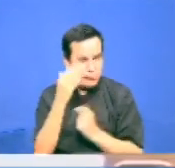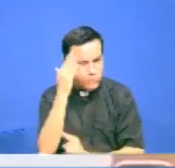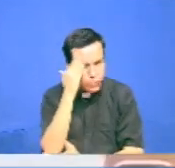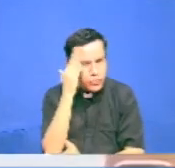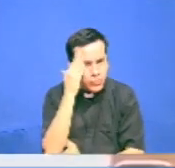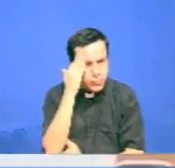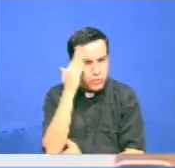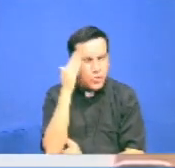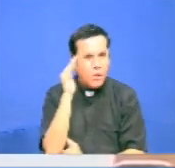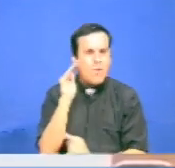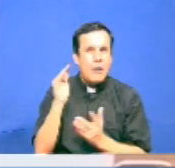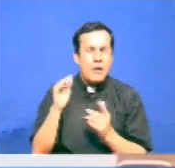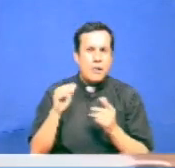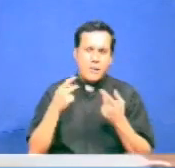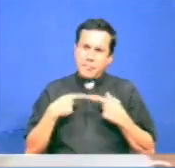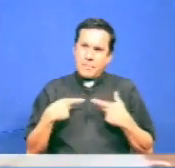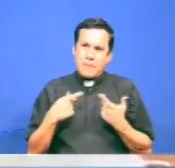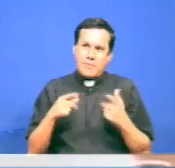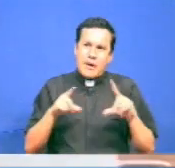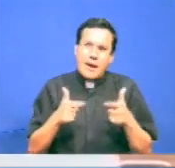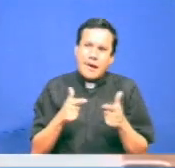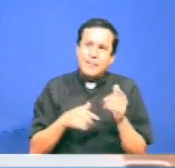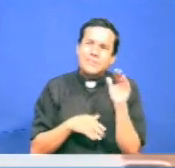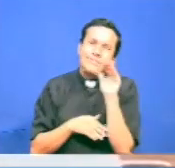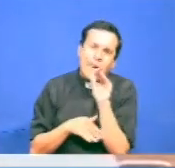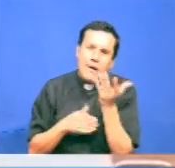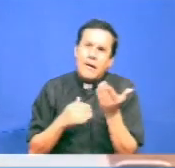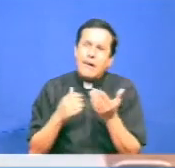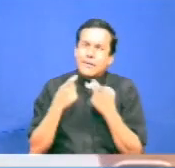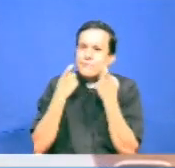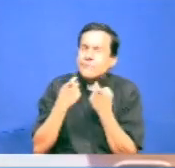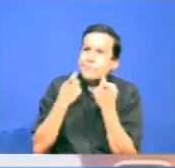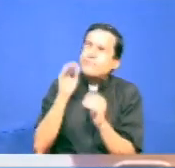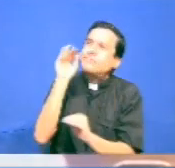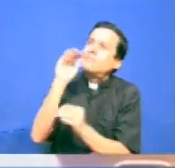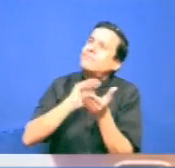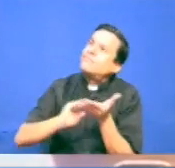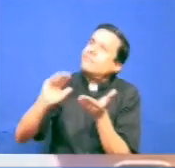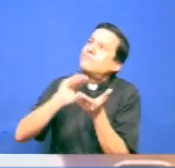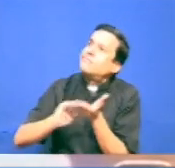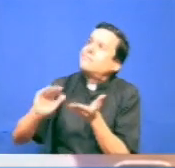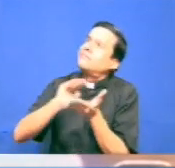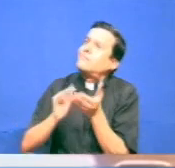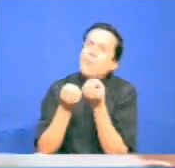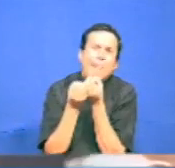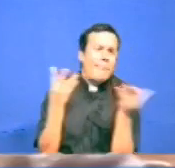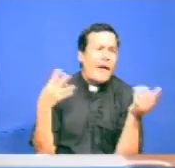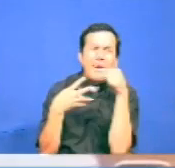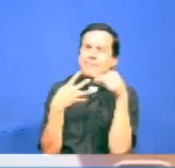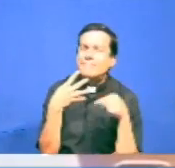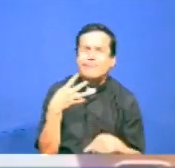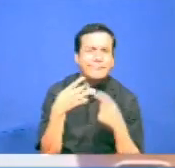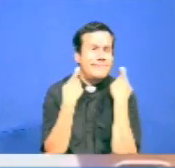wa binadamu, tunasema tuwakosaji. Tunaomba msamaha kwa dhambi zetu nyingi, kwa makosa